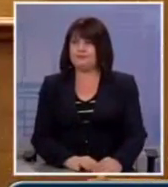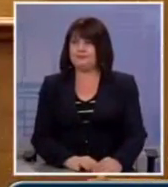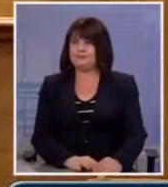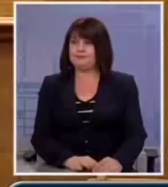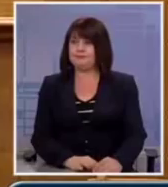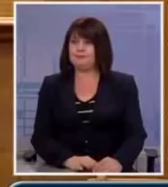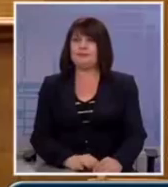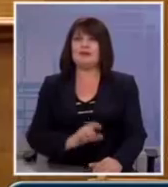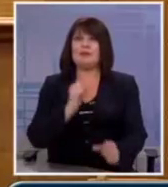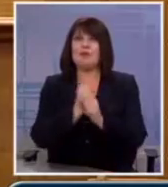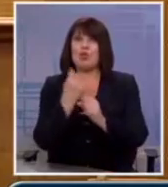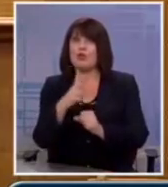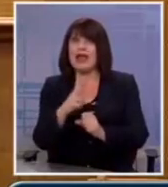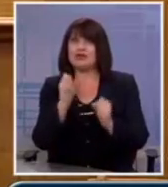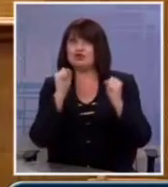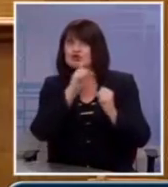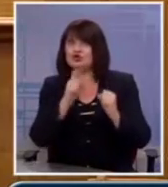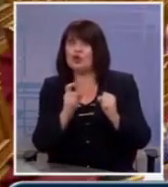Δεν ζούσατε ποτέ από την εργασία σας.